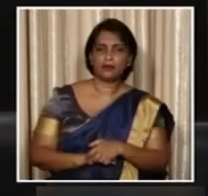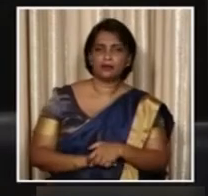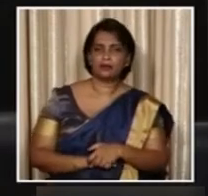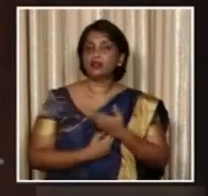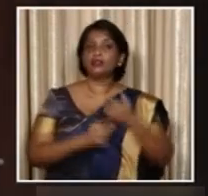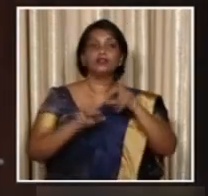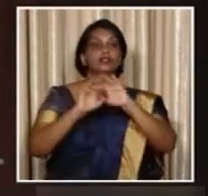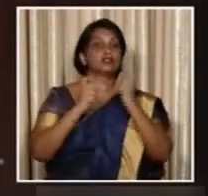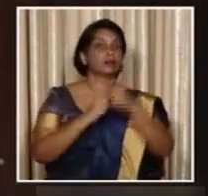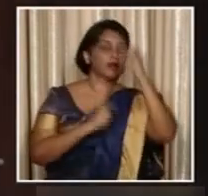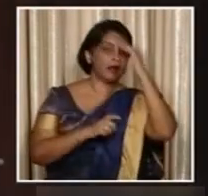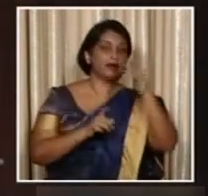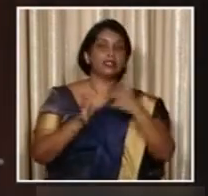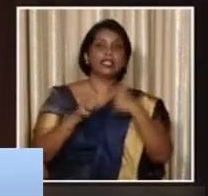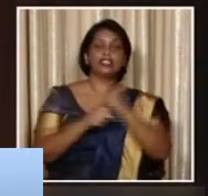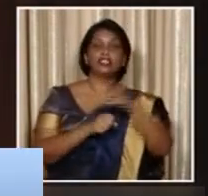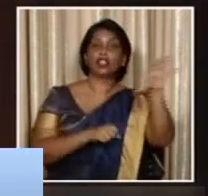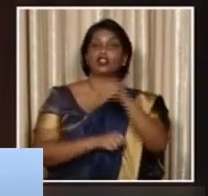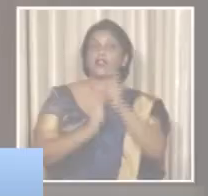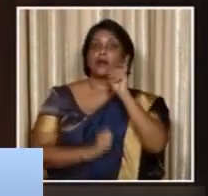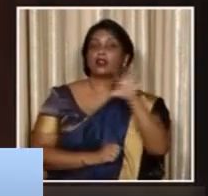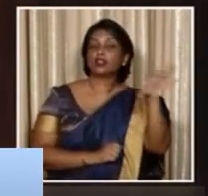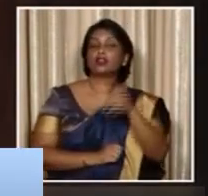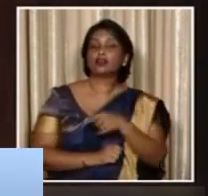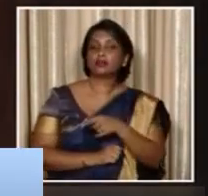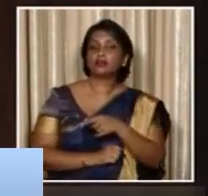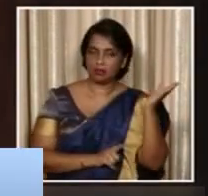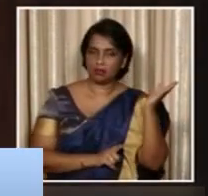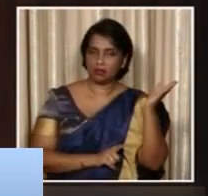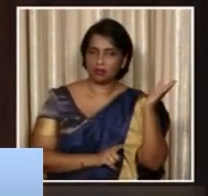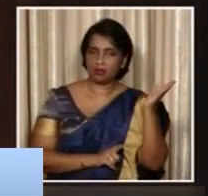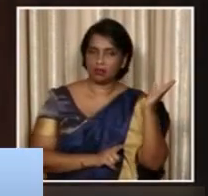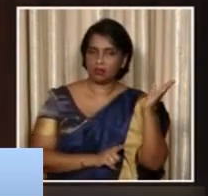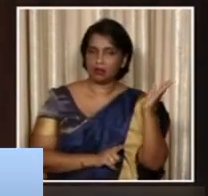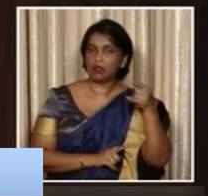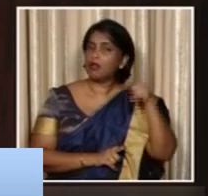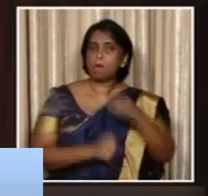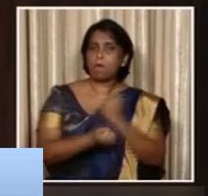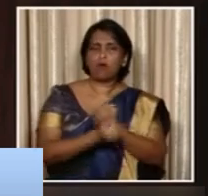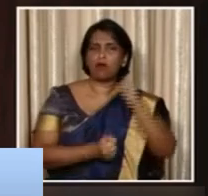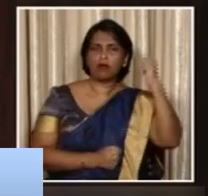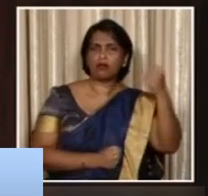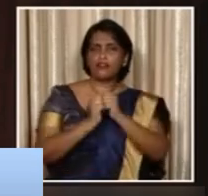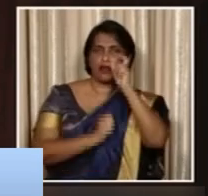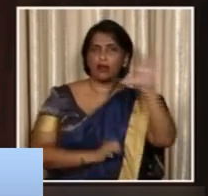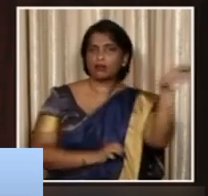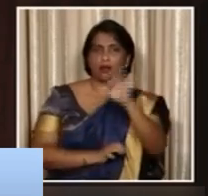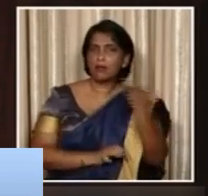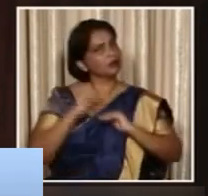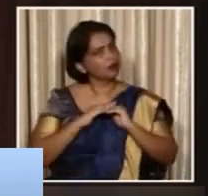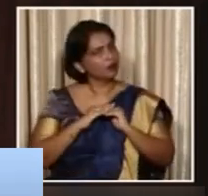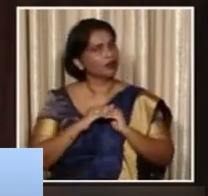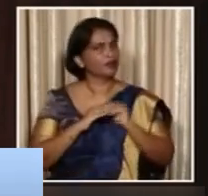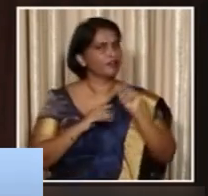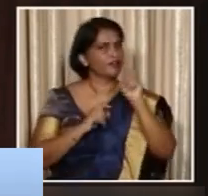Who is going to remove him? නීතිපතිතුමාගේ පත් කිරීම කවුද කරේ වැඩ බලන එක? රටේ ජනාධිපතිතුමා. එතකොට ඇයි පොලිස්පතිතුමා වැඩ බලන එක එතුමාට පත් කරන්න බැරි? කවුද කියන්නේ බෑයි